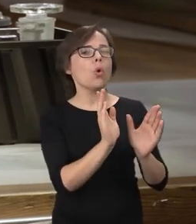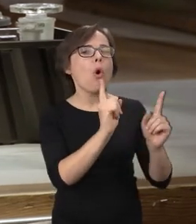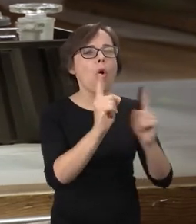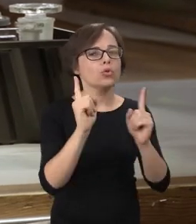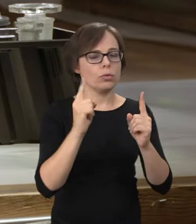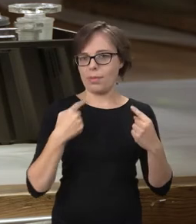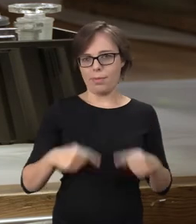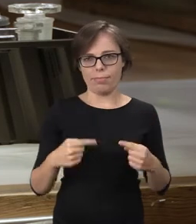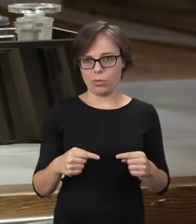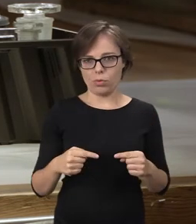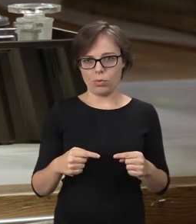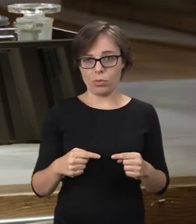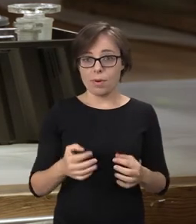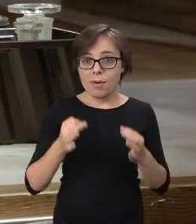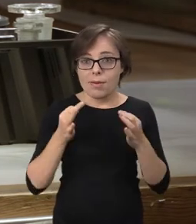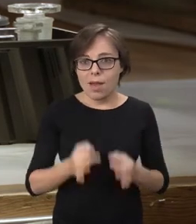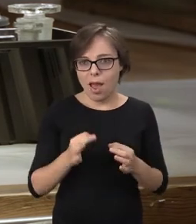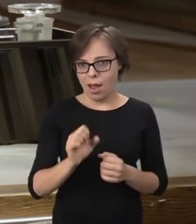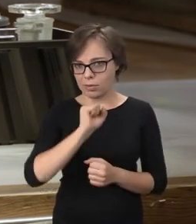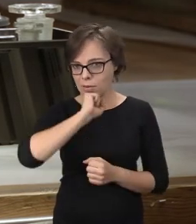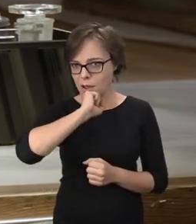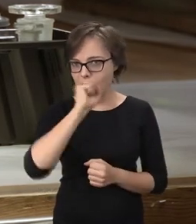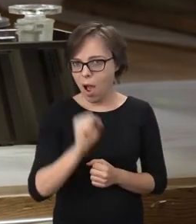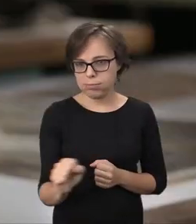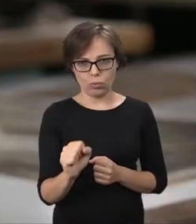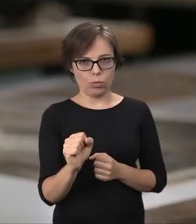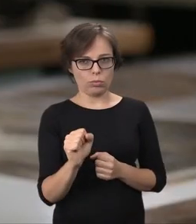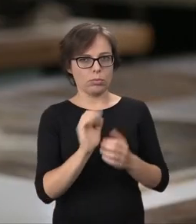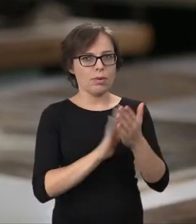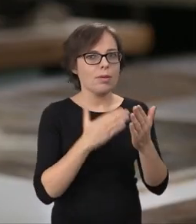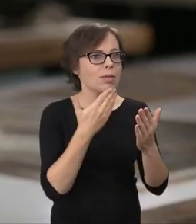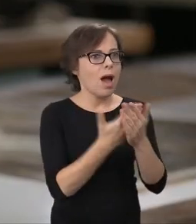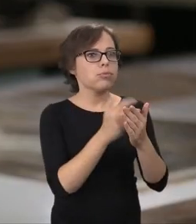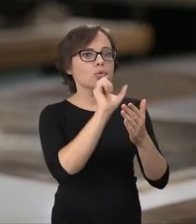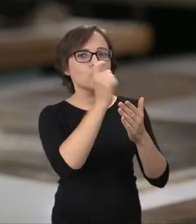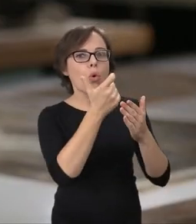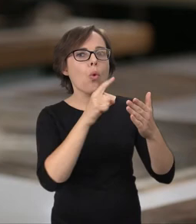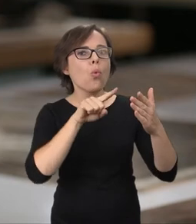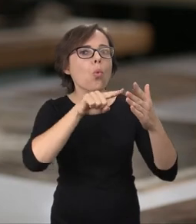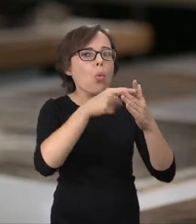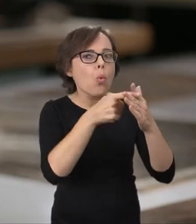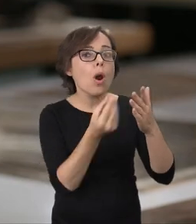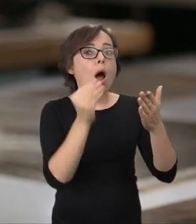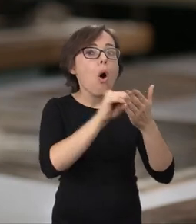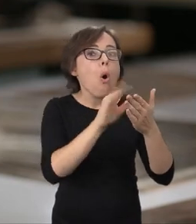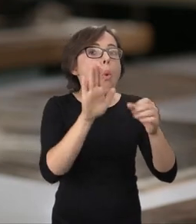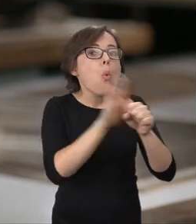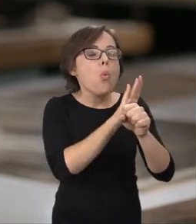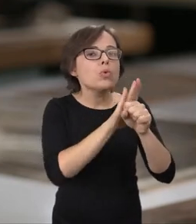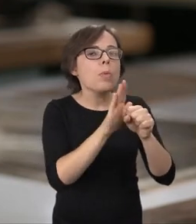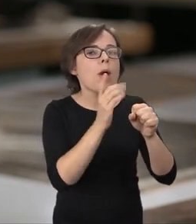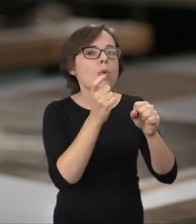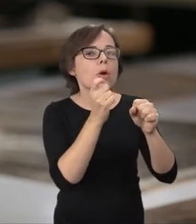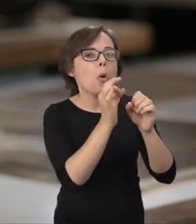pietyzmem i ostrożnością. W tej chwili nie ma mowy, żeby cokolwiek, jakiekolwiek uzupełnienie